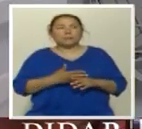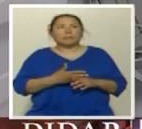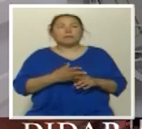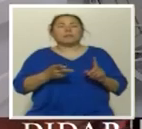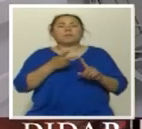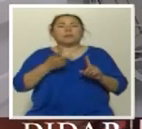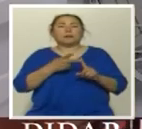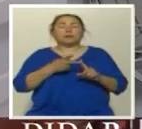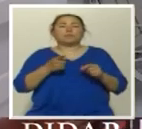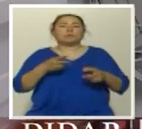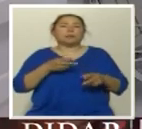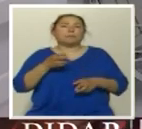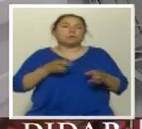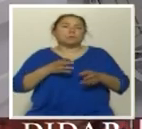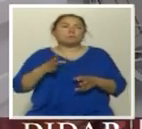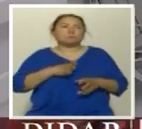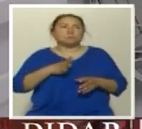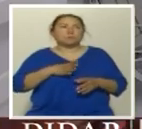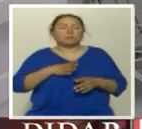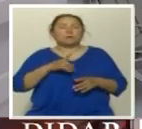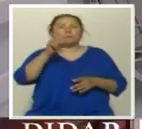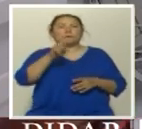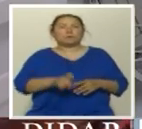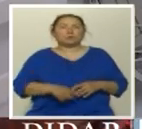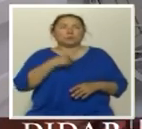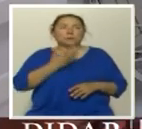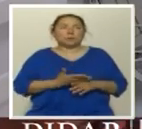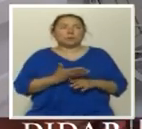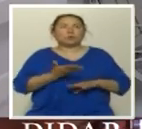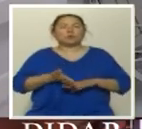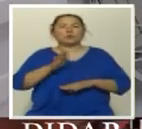вторая операция, к сожалению, у нее была на позвоночнике.